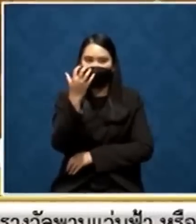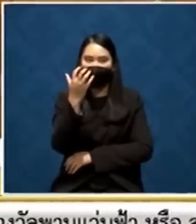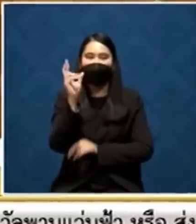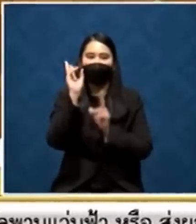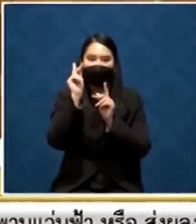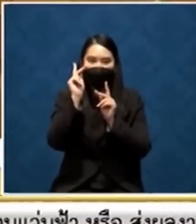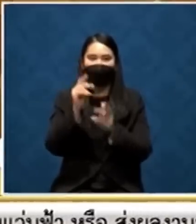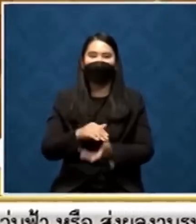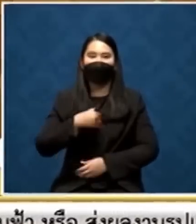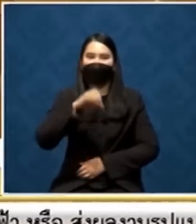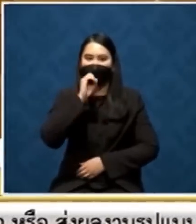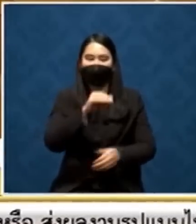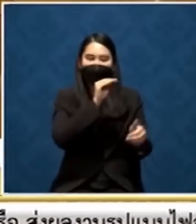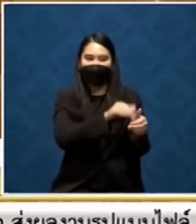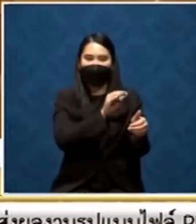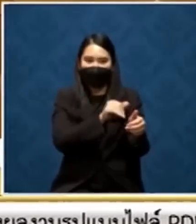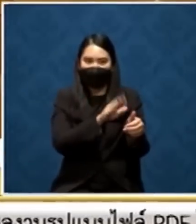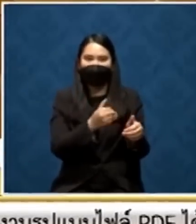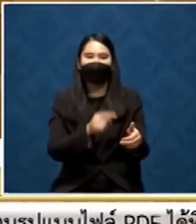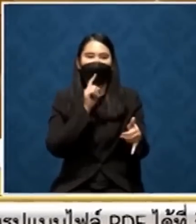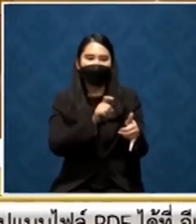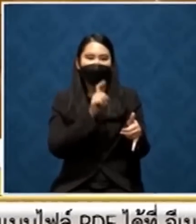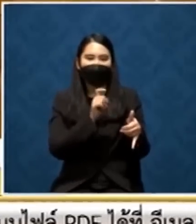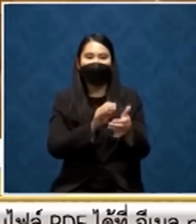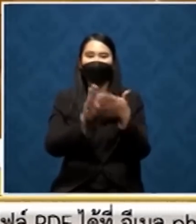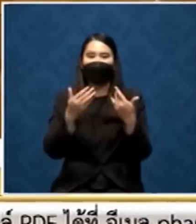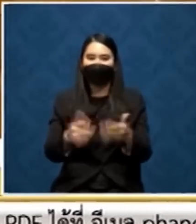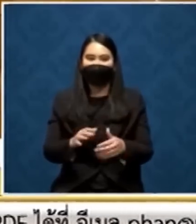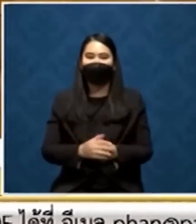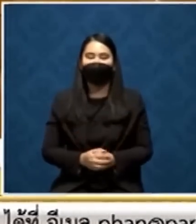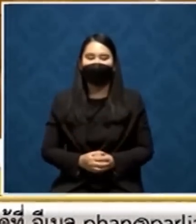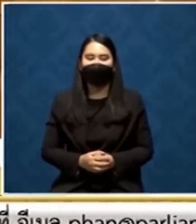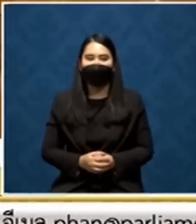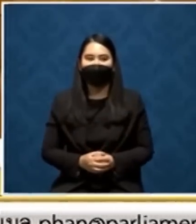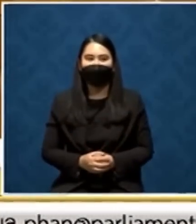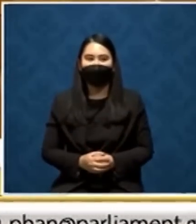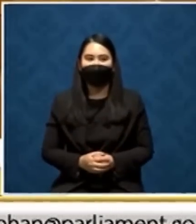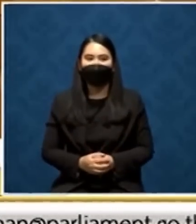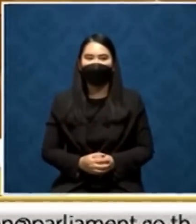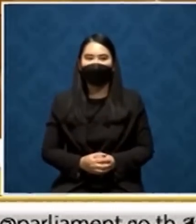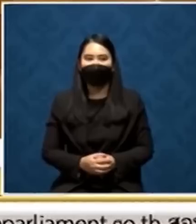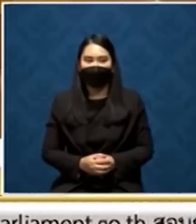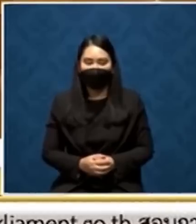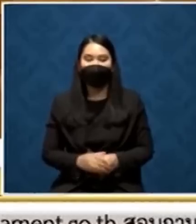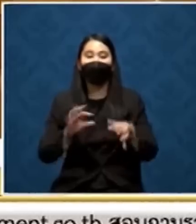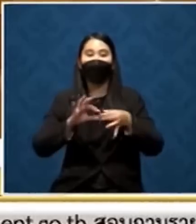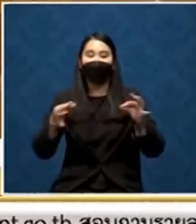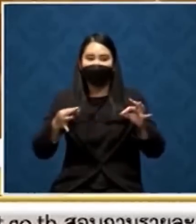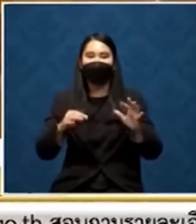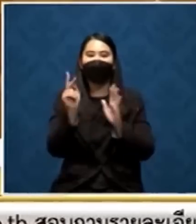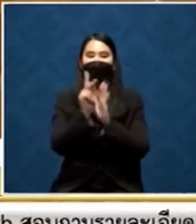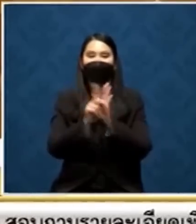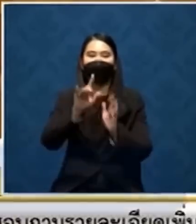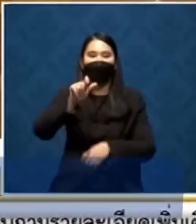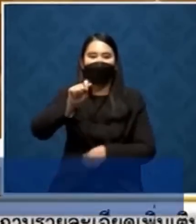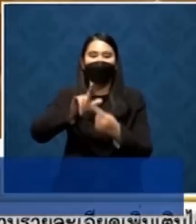ได้สั่งการไปแล้วเรียกมาสอบทุกรายนะทุกรายหากมีการร้องทุกข์กล่าวโทษก็ดำเนินคดีอาญา ช่